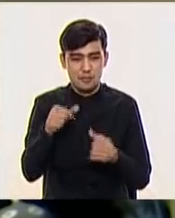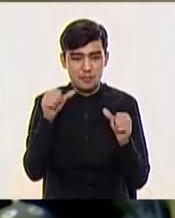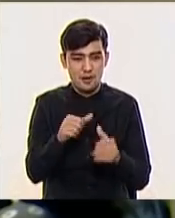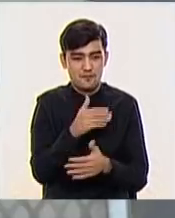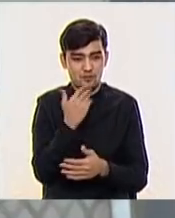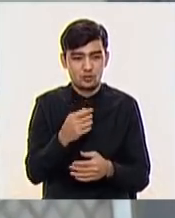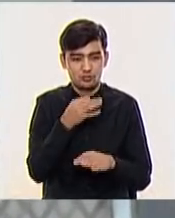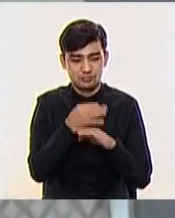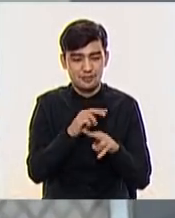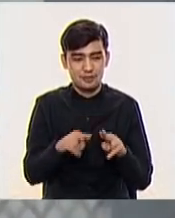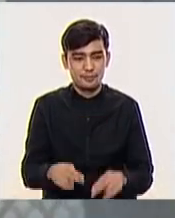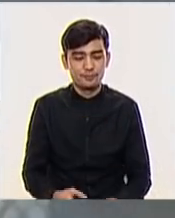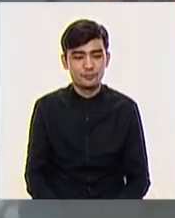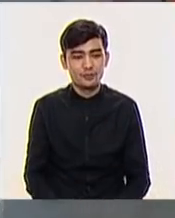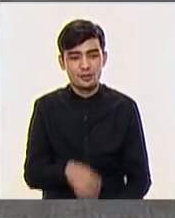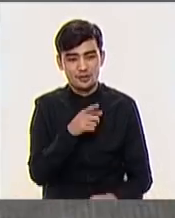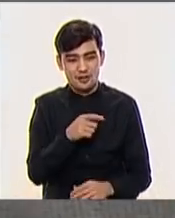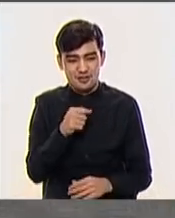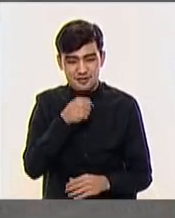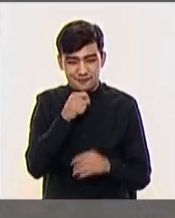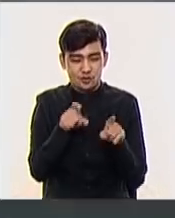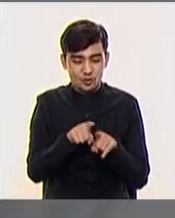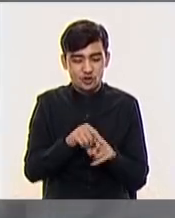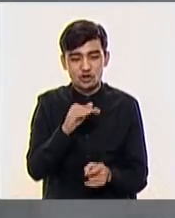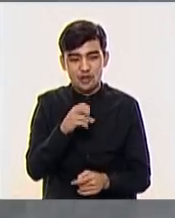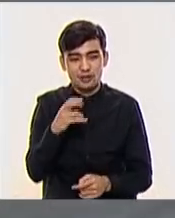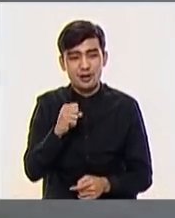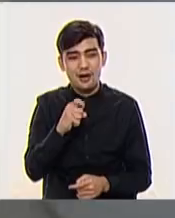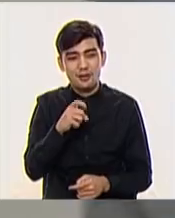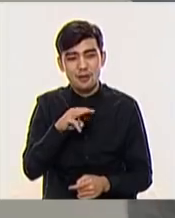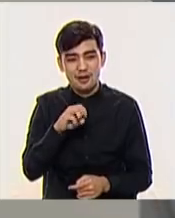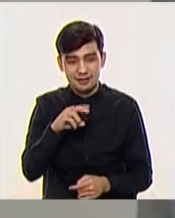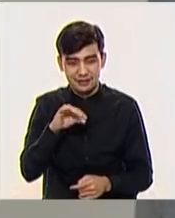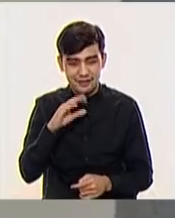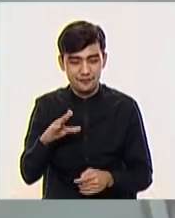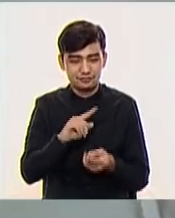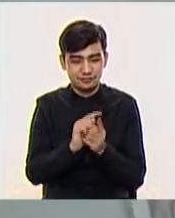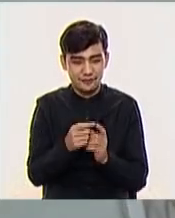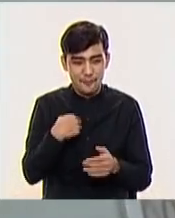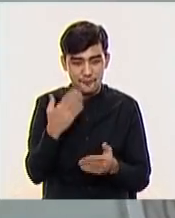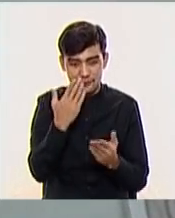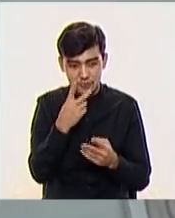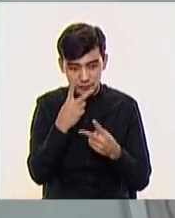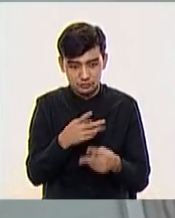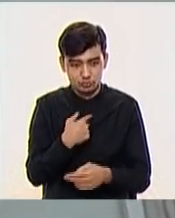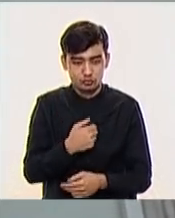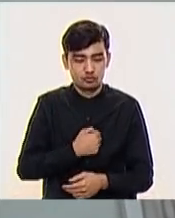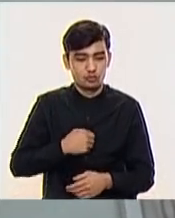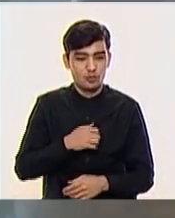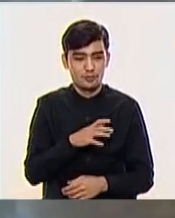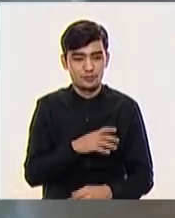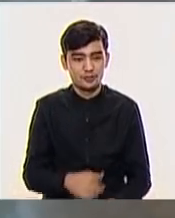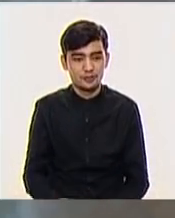олай айтуға. Белгілі рэпер Жан Ахмадиев Айқынның кәсіби аудармаға күлген видеосын көргенде ашуға